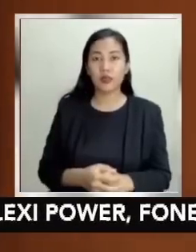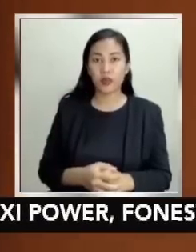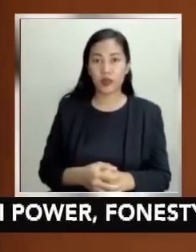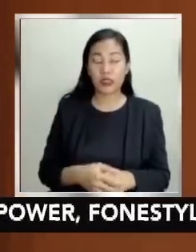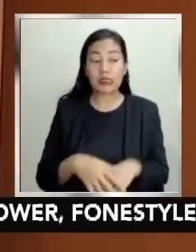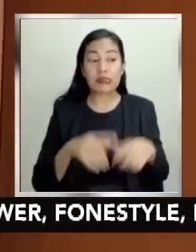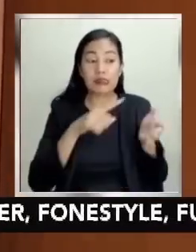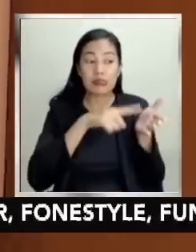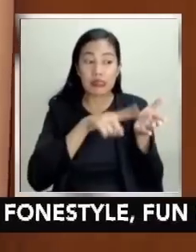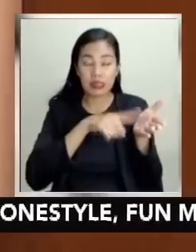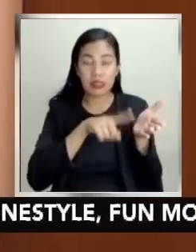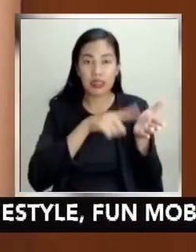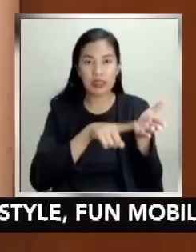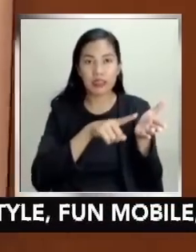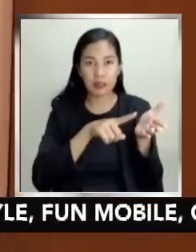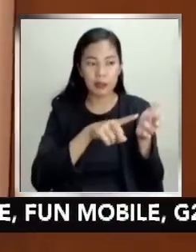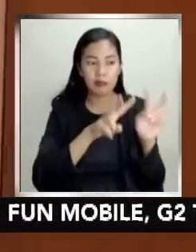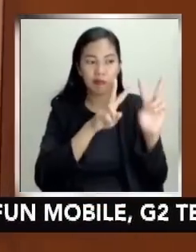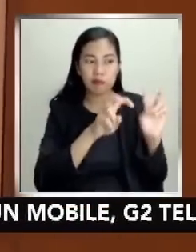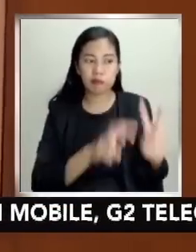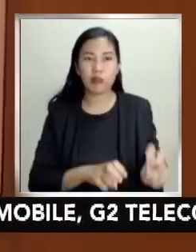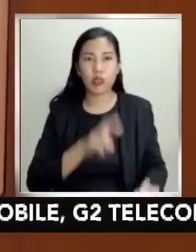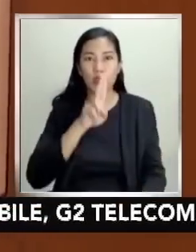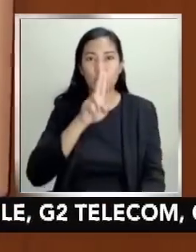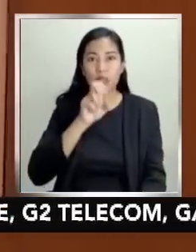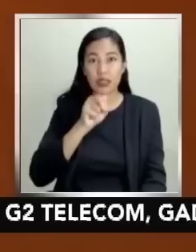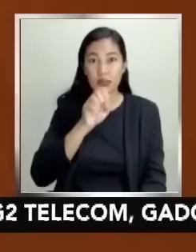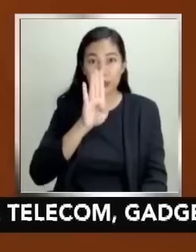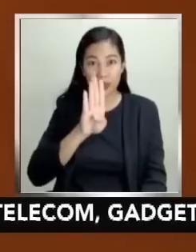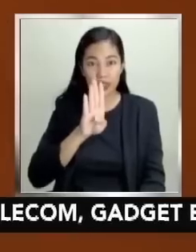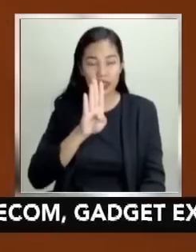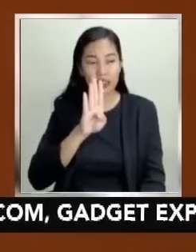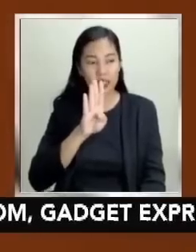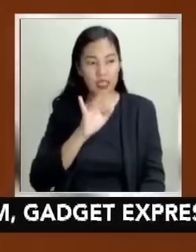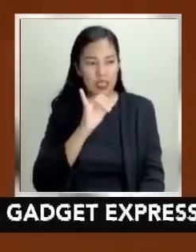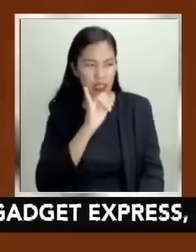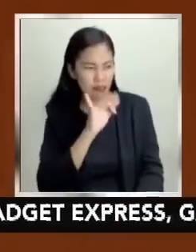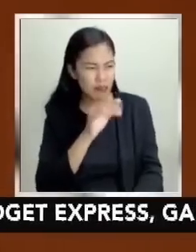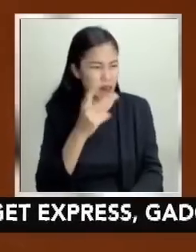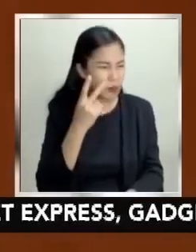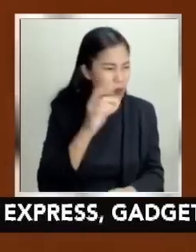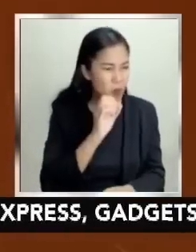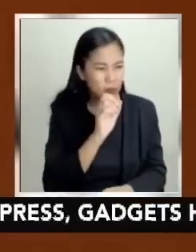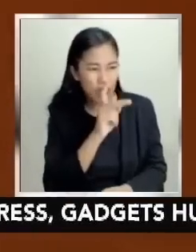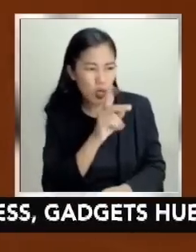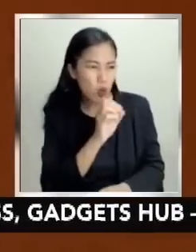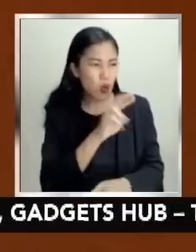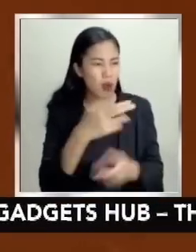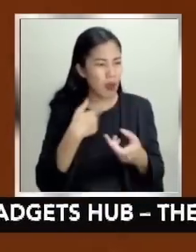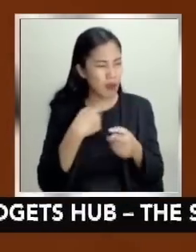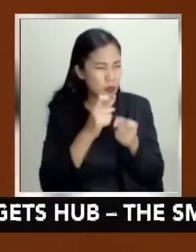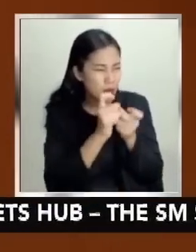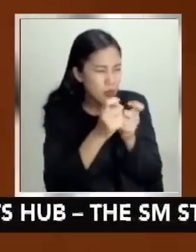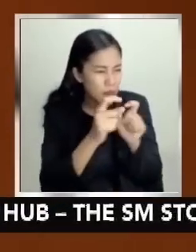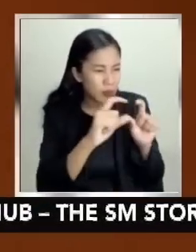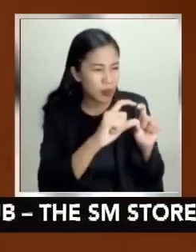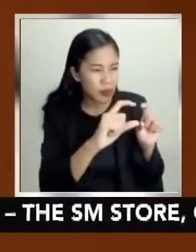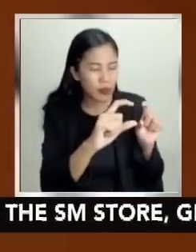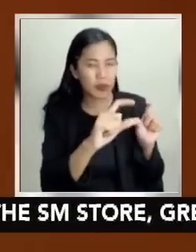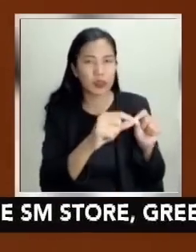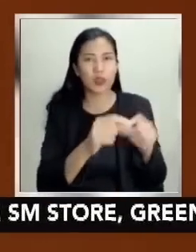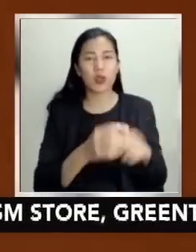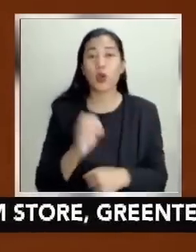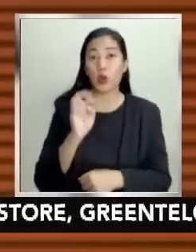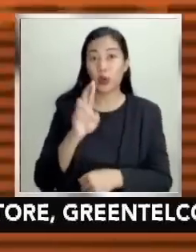Makakaigiring suriin ang mga USB ports kung may sign of tampering. Maaari din namang gumamit ang data blocker na ikinakabit